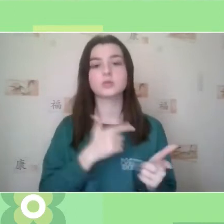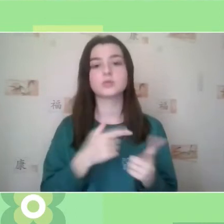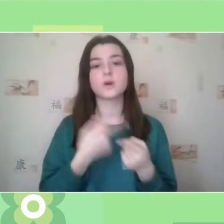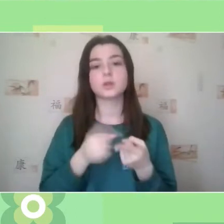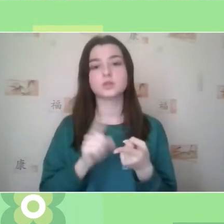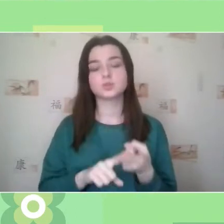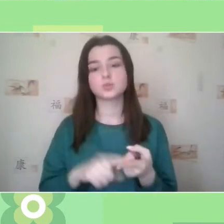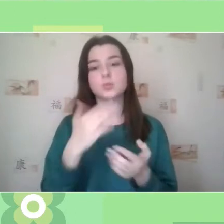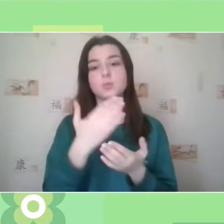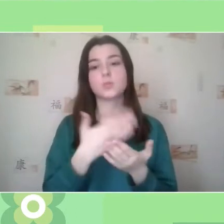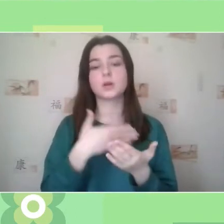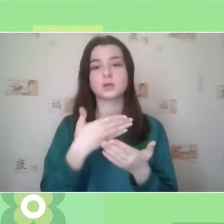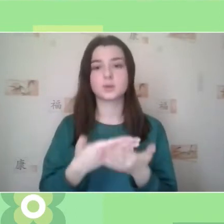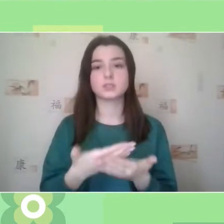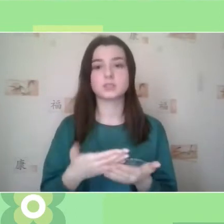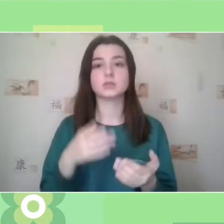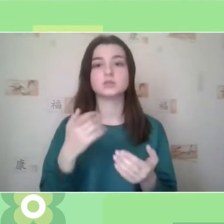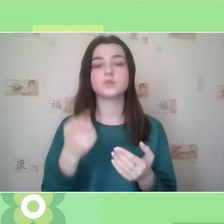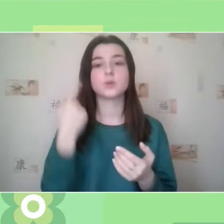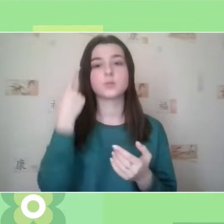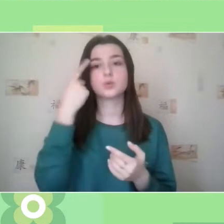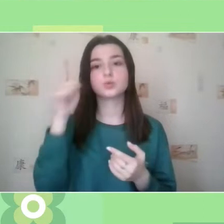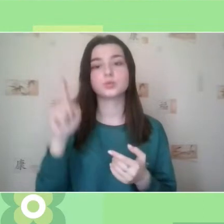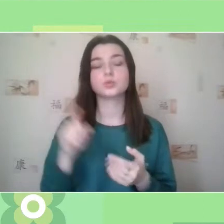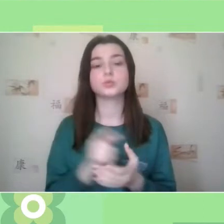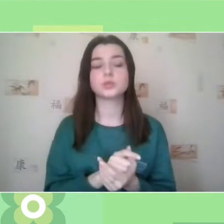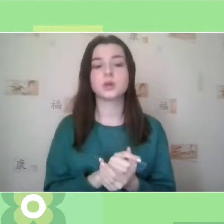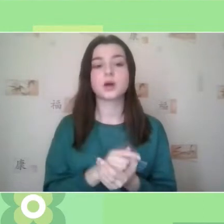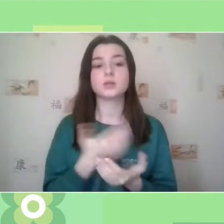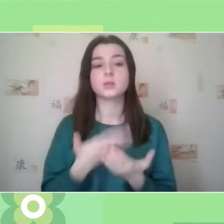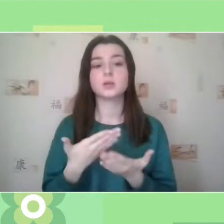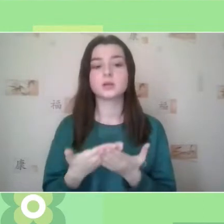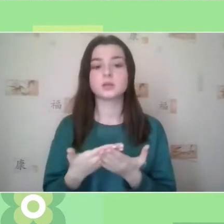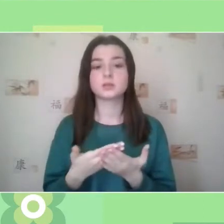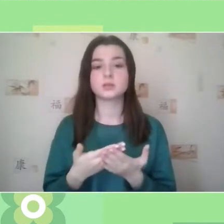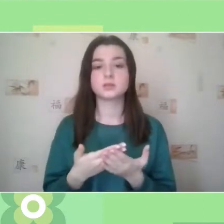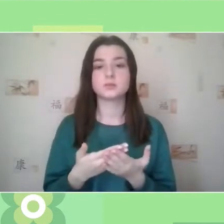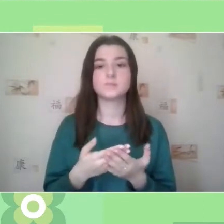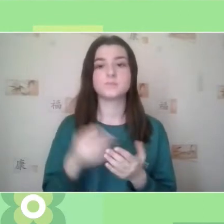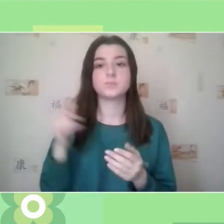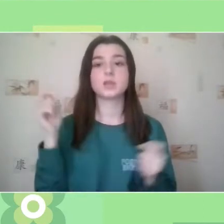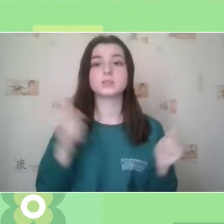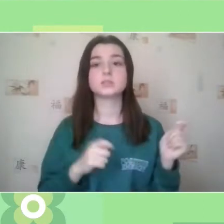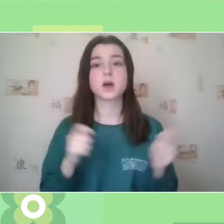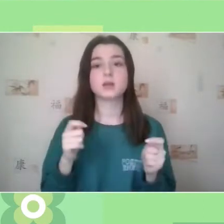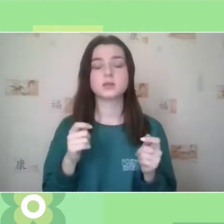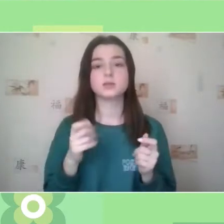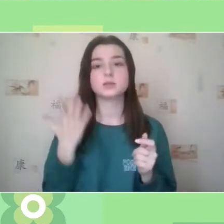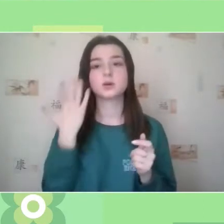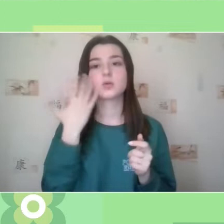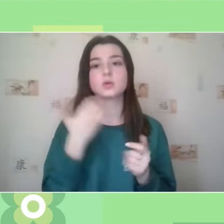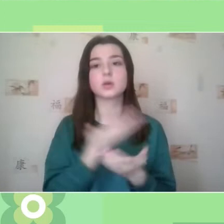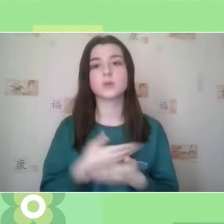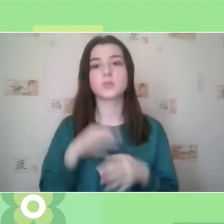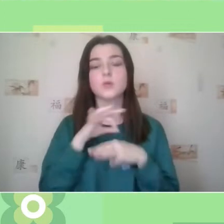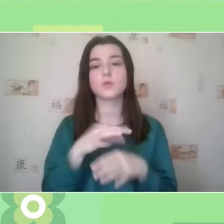що я написала, да, отак, продумуючи, наприклад, захід, який ми проводимо